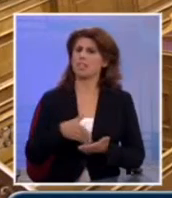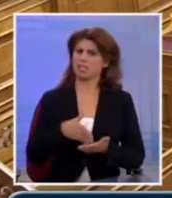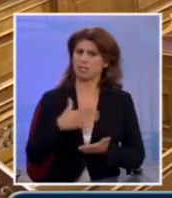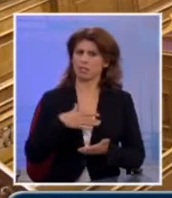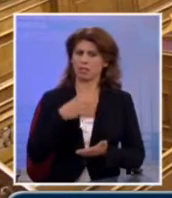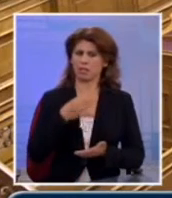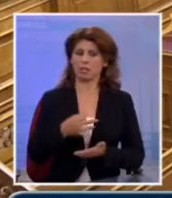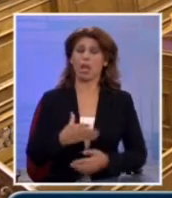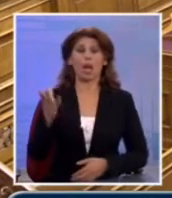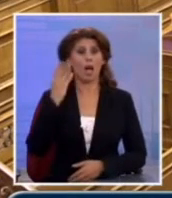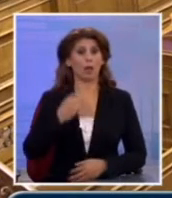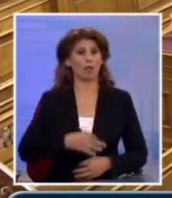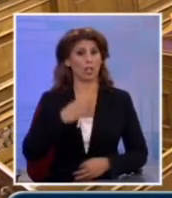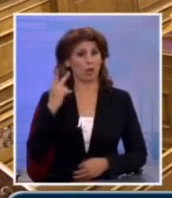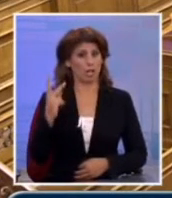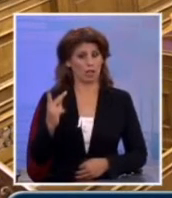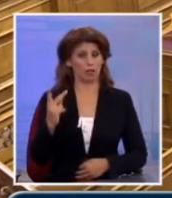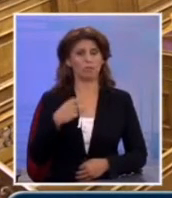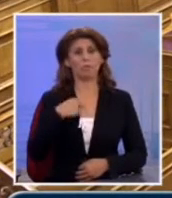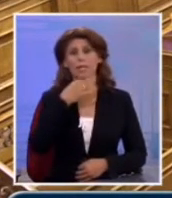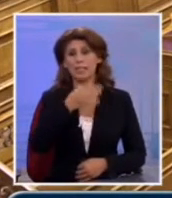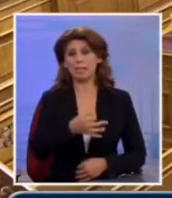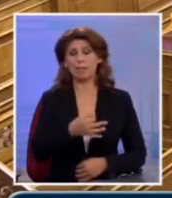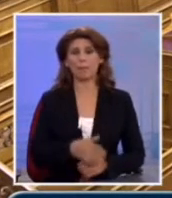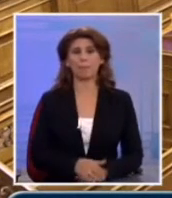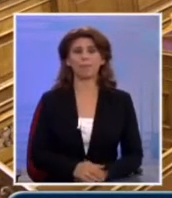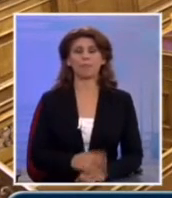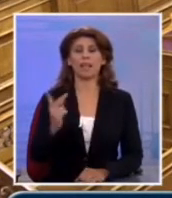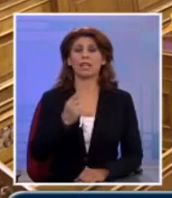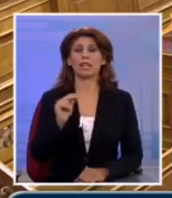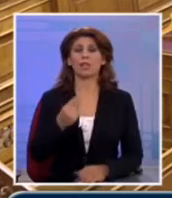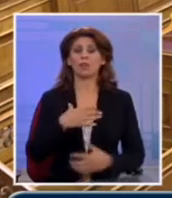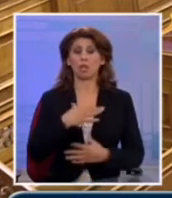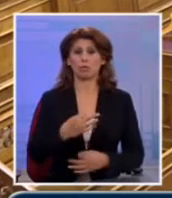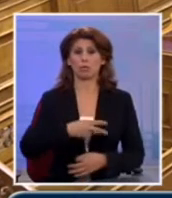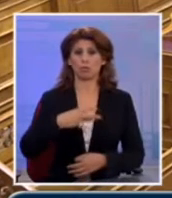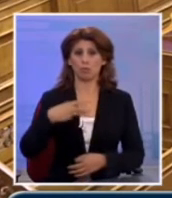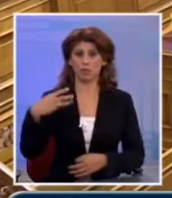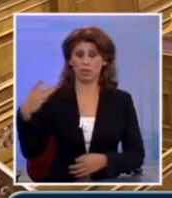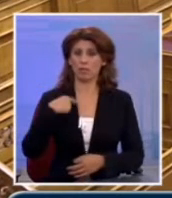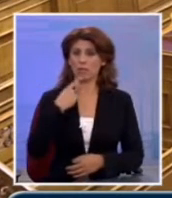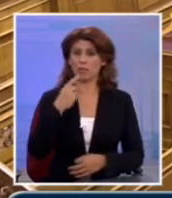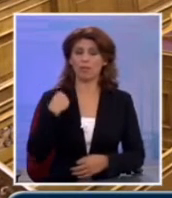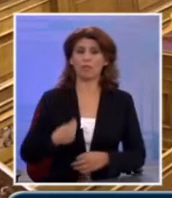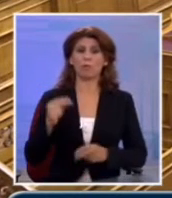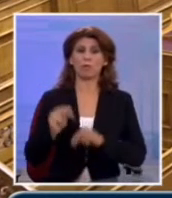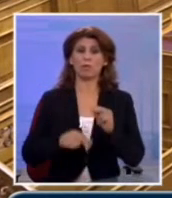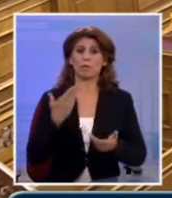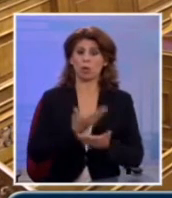Αν άκουσα τον κύριο Καραθανασόπουλο, αναφέρθηκε στον κοινωνικό εκπρόσωπο του ΣΥΡΙΖΑ που είπε ότι το δημοψήφισμα που προτείνει ο